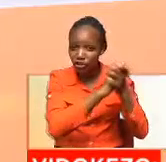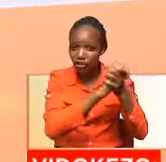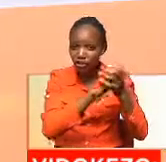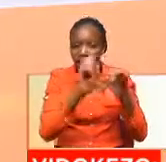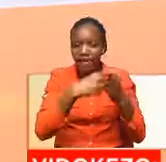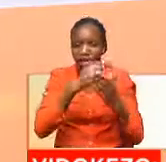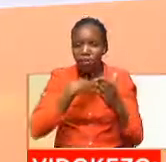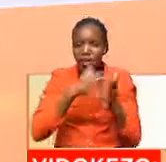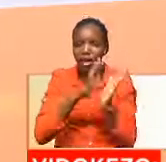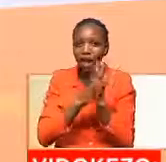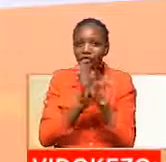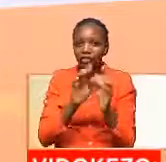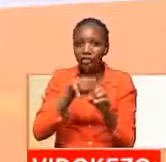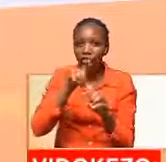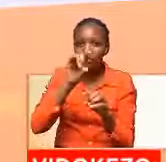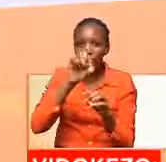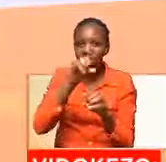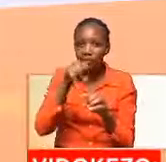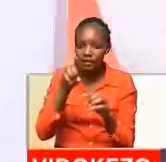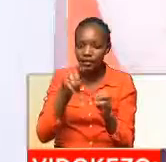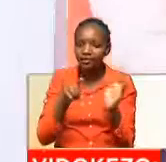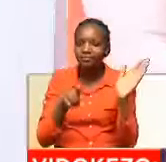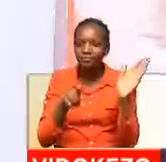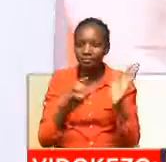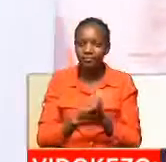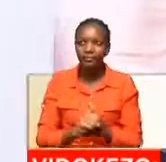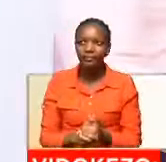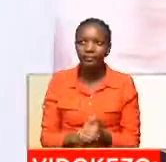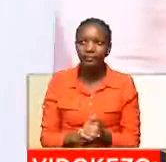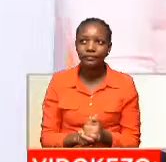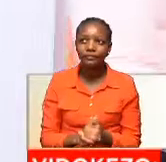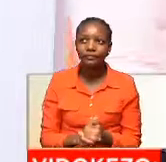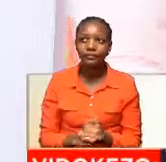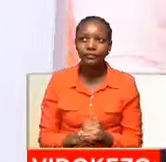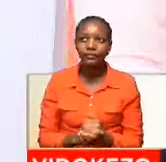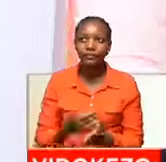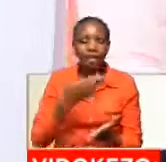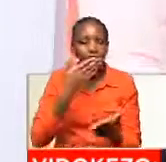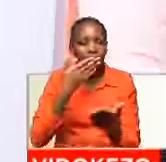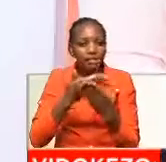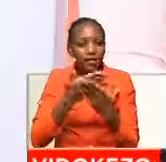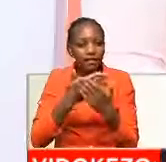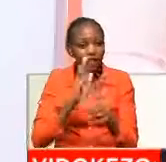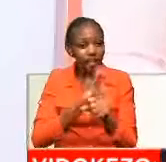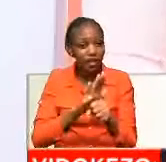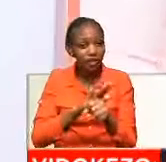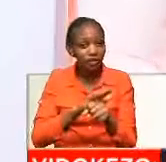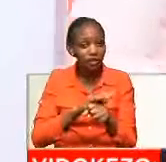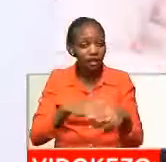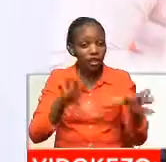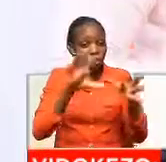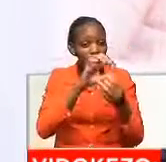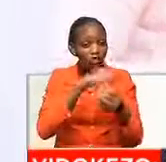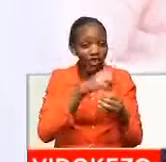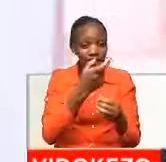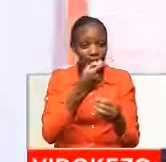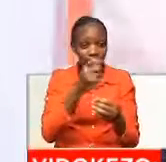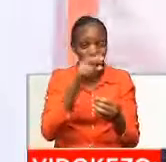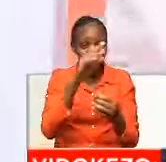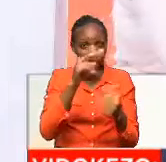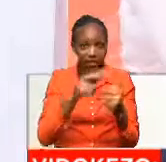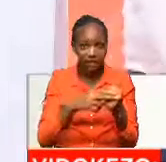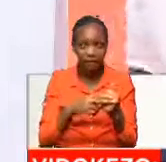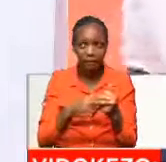Elizabeth Mutuku anatuarifu zaidi. Asante sana mheshimiwa Didmas kupata nafasi kuwa nasi ndani ya TV 47.